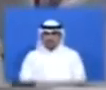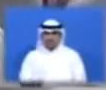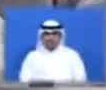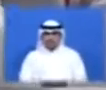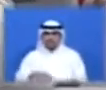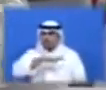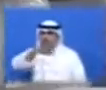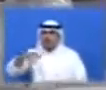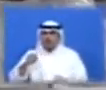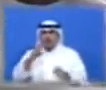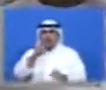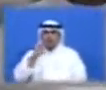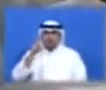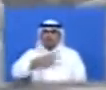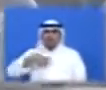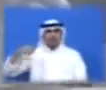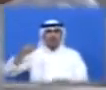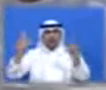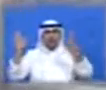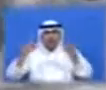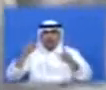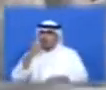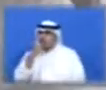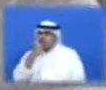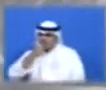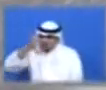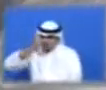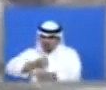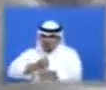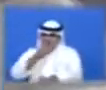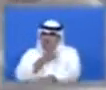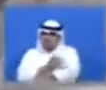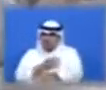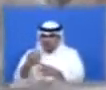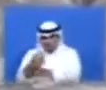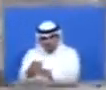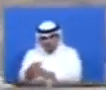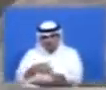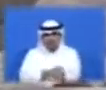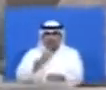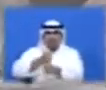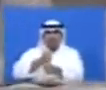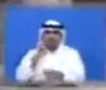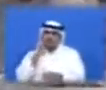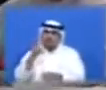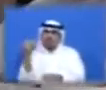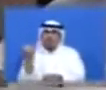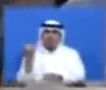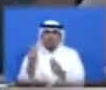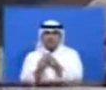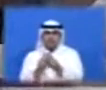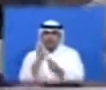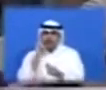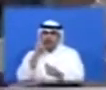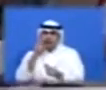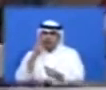تسخر وزارة الإعلام طاقاتها الإعلامية بجميع قطاعاتها لتغطية هذا الحدث الهام من خلال